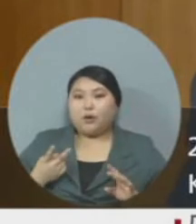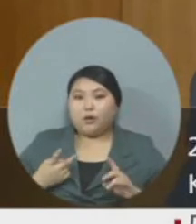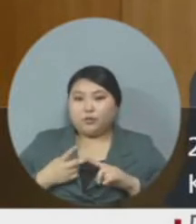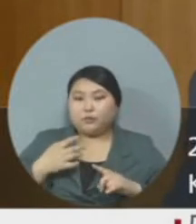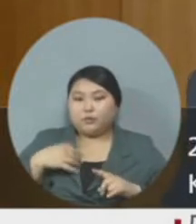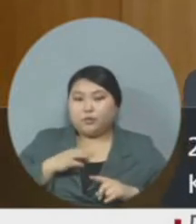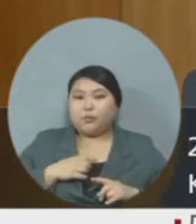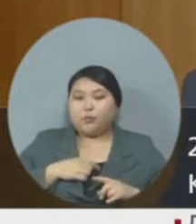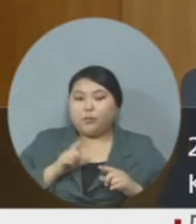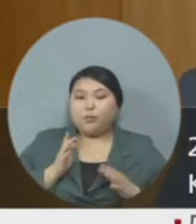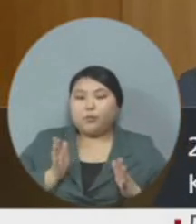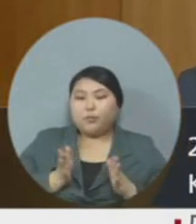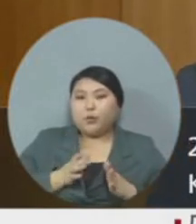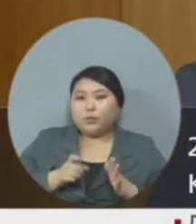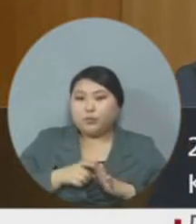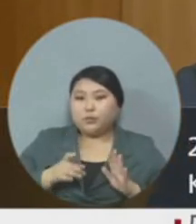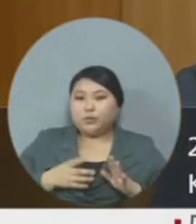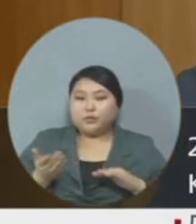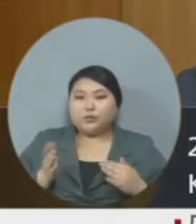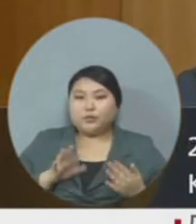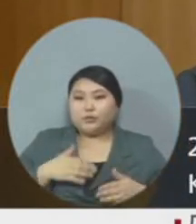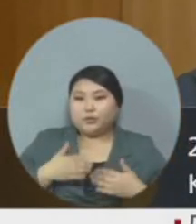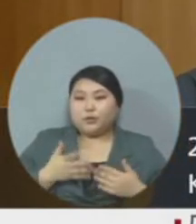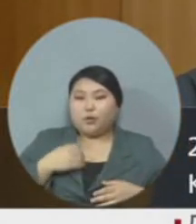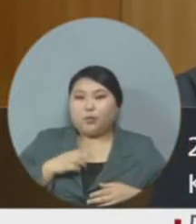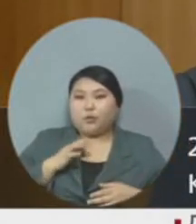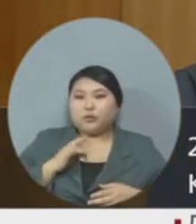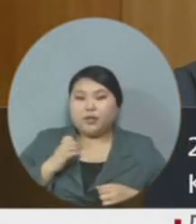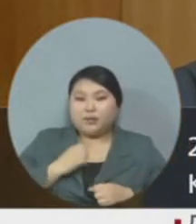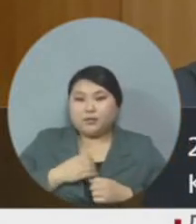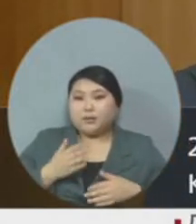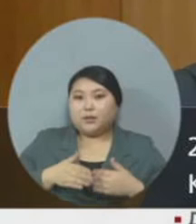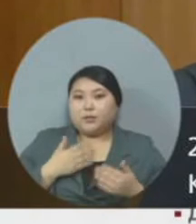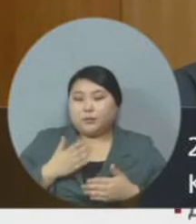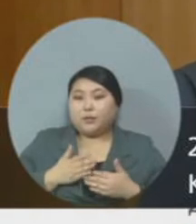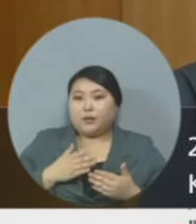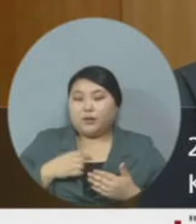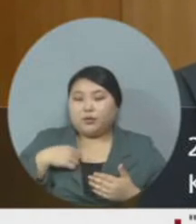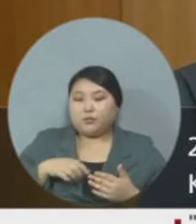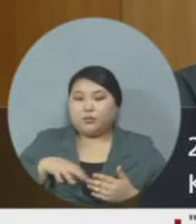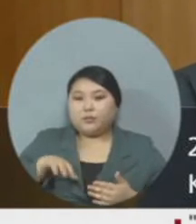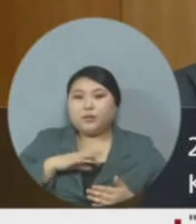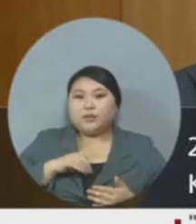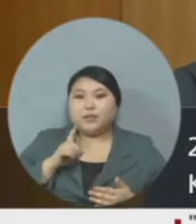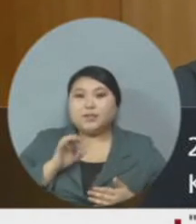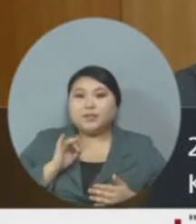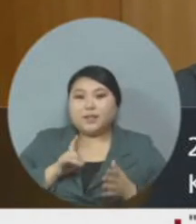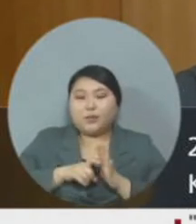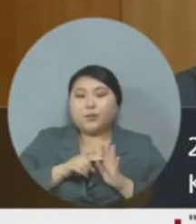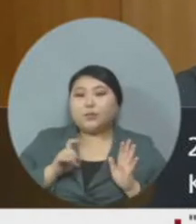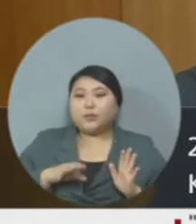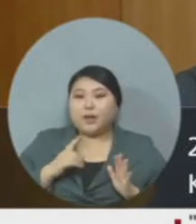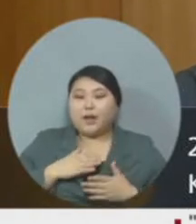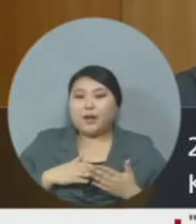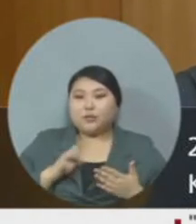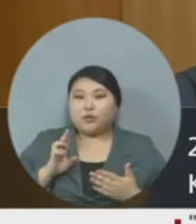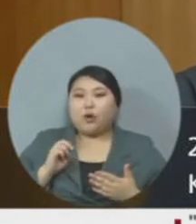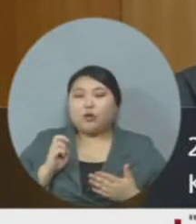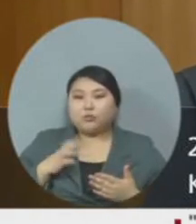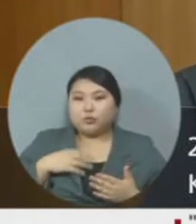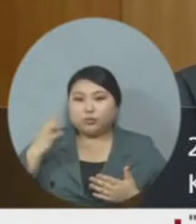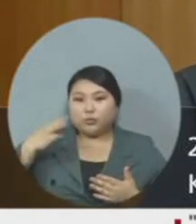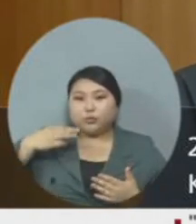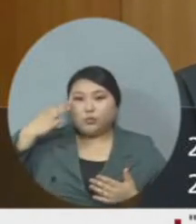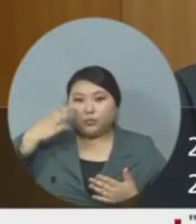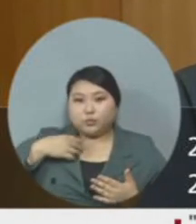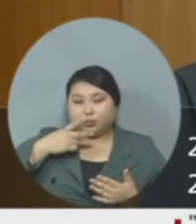богино хугацаагаар шилжиж явах юм процессын ажлууд явагдаж байгаа учраас өнөөдөр бид нэг сарын хугацаанд ч болтугай хагас коксийг бид туршиж үзэх хэрэгтэй гэж